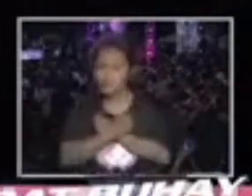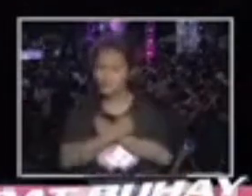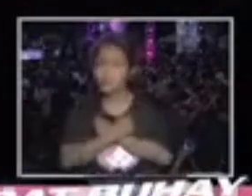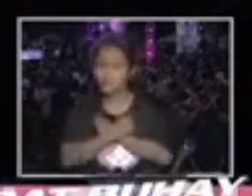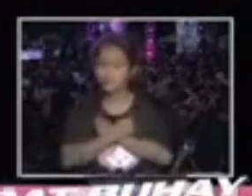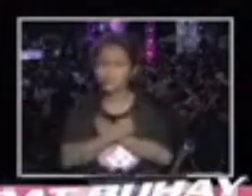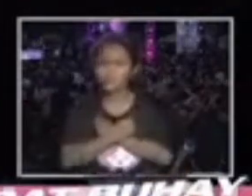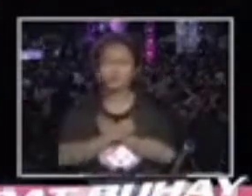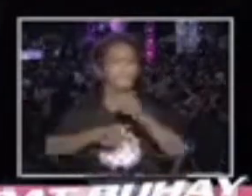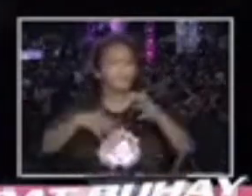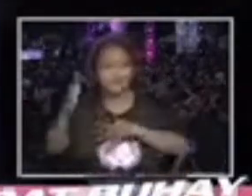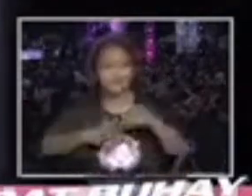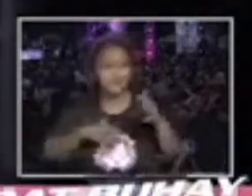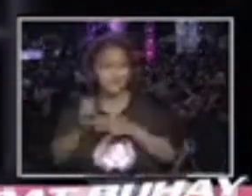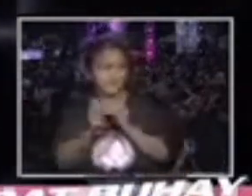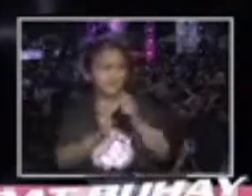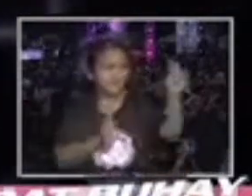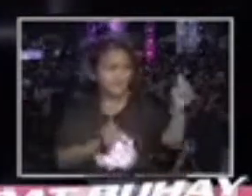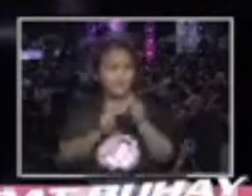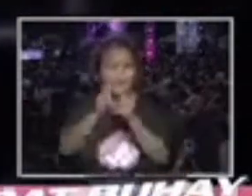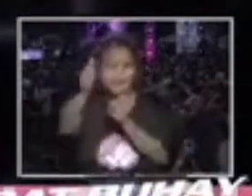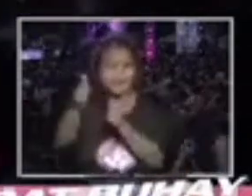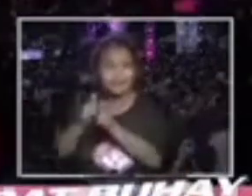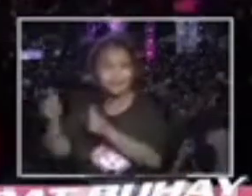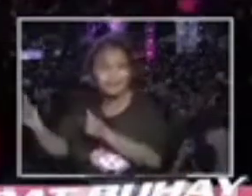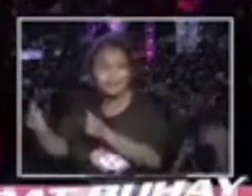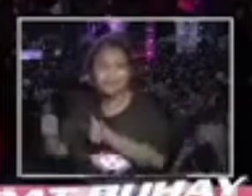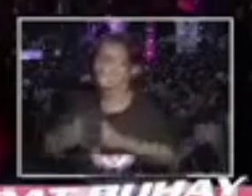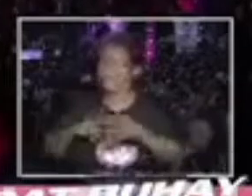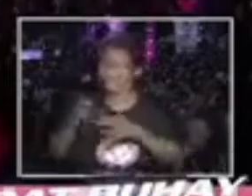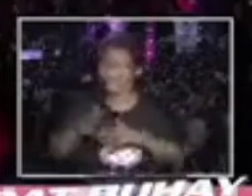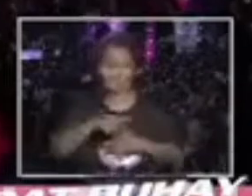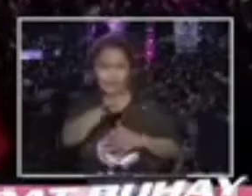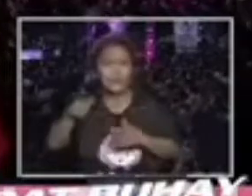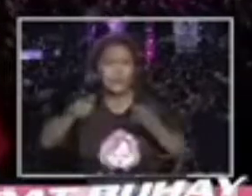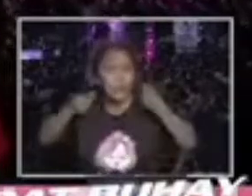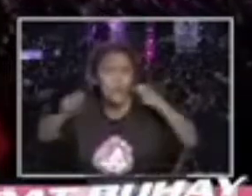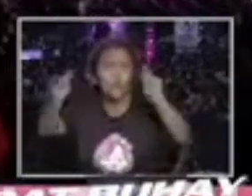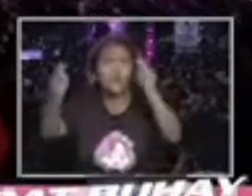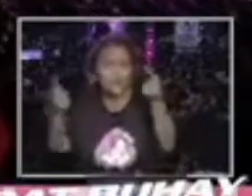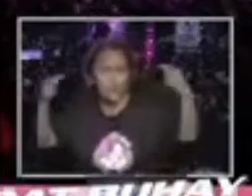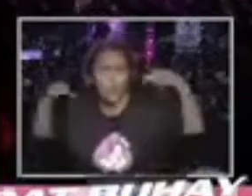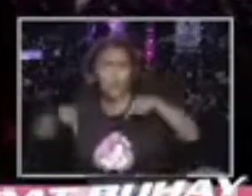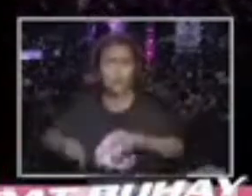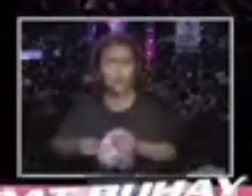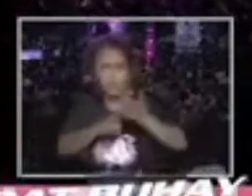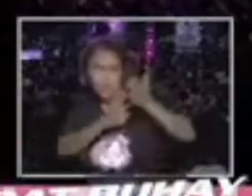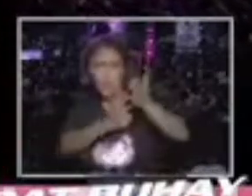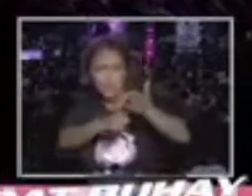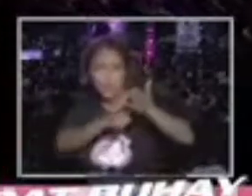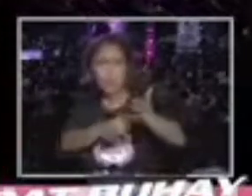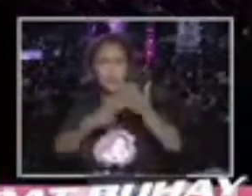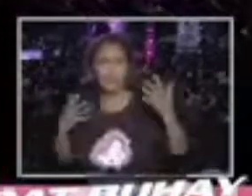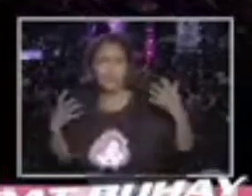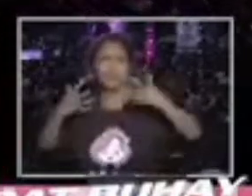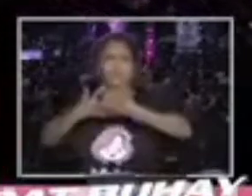Kahit magkakalayo, gumawa kayo ng paraan para ibandila ang